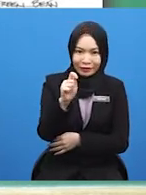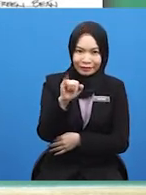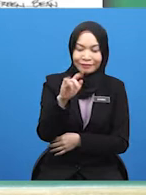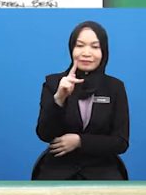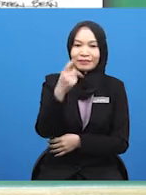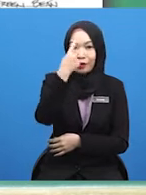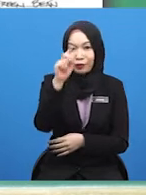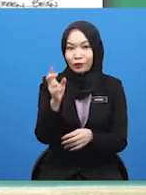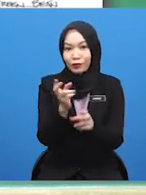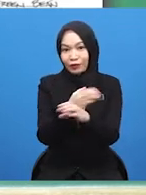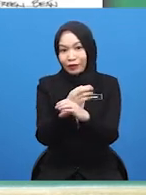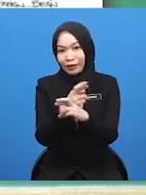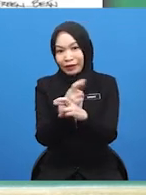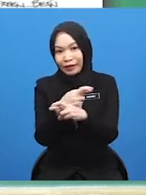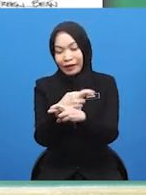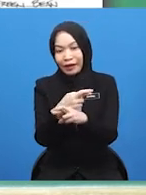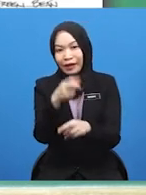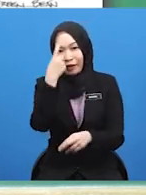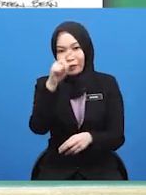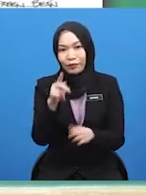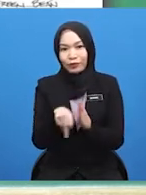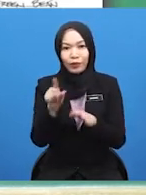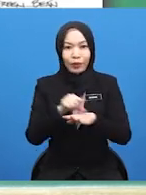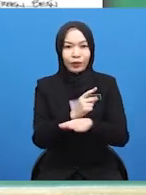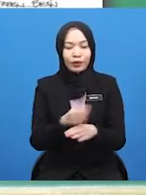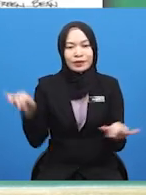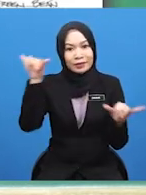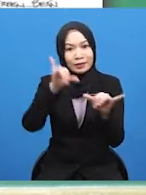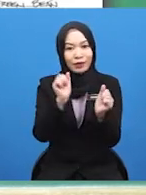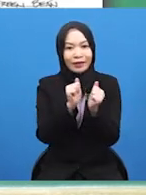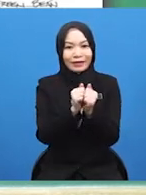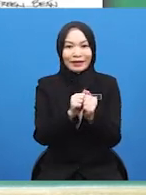untuk memenuhi kehendak pengguna sesuai dengan peredaran masa.